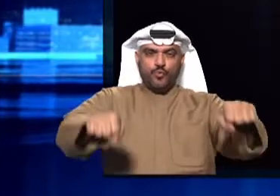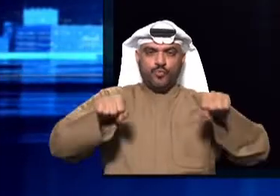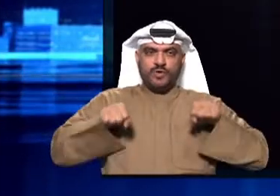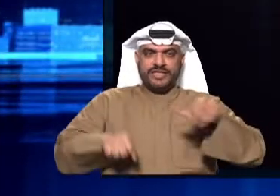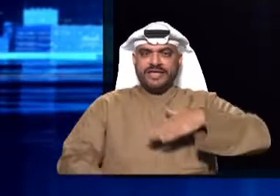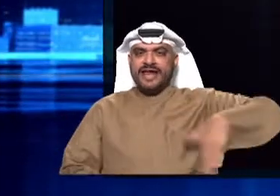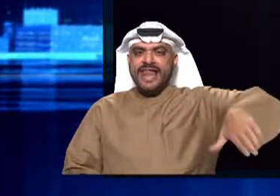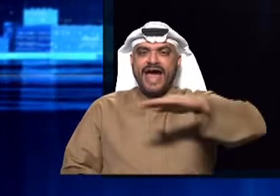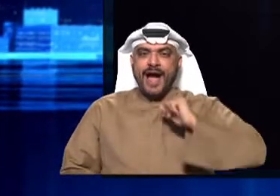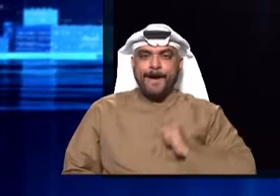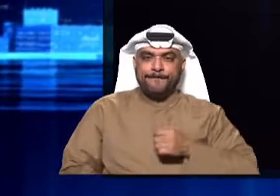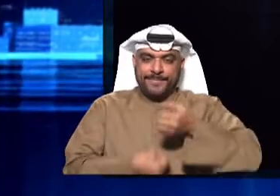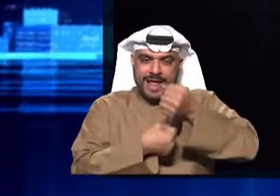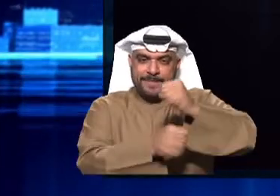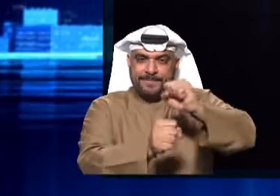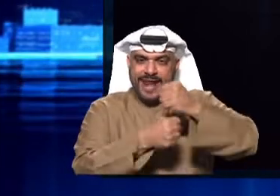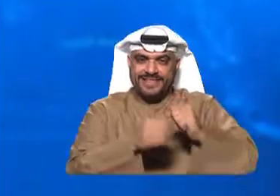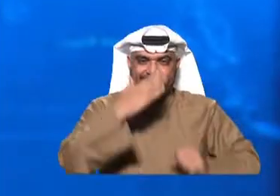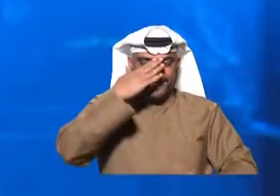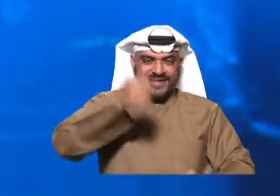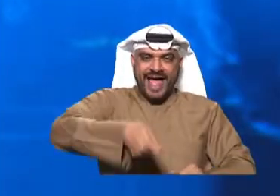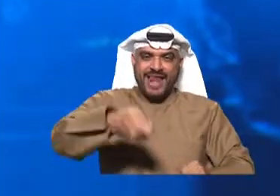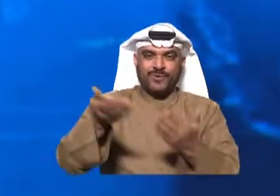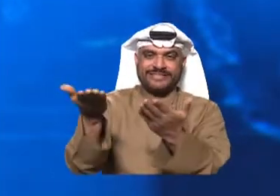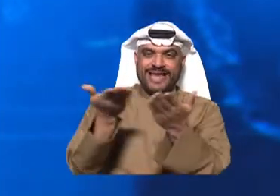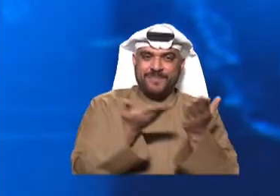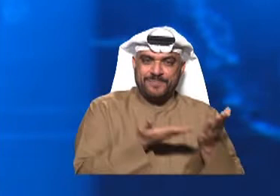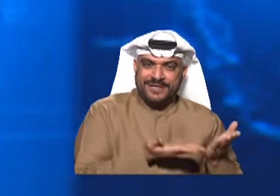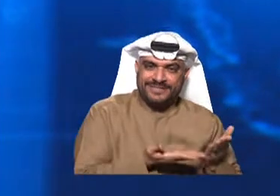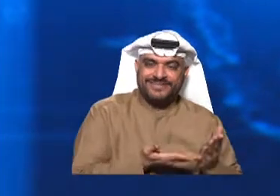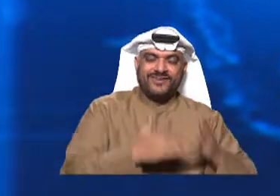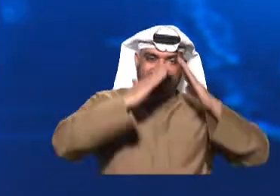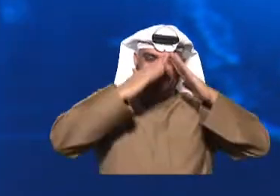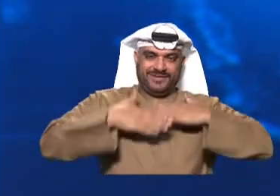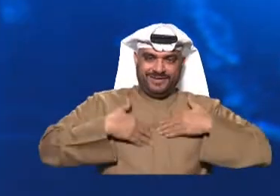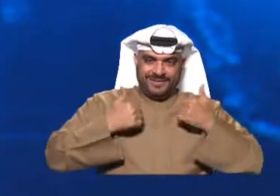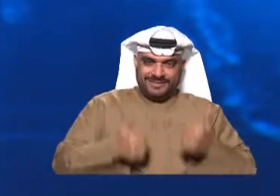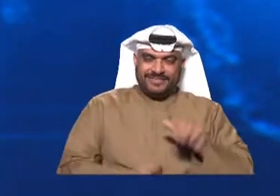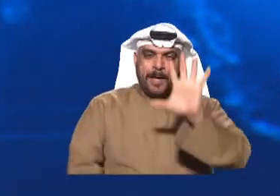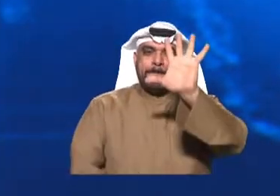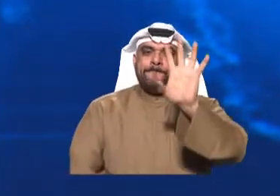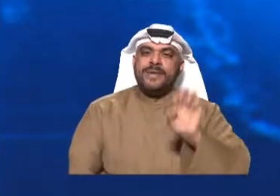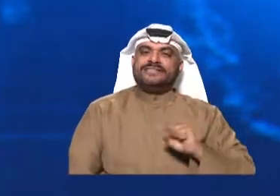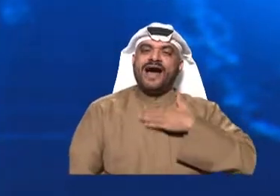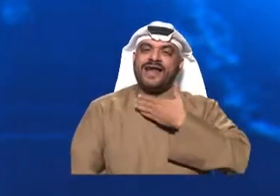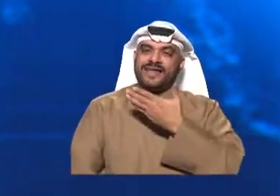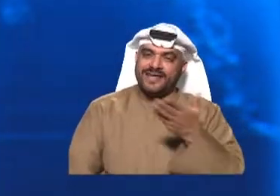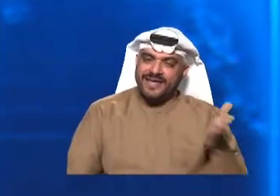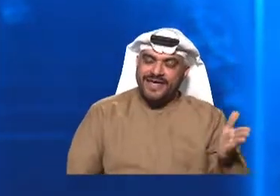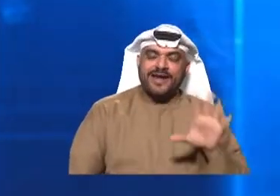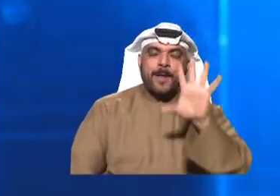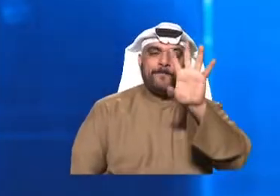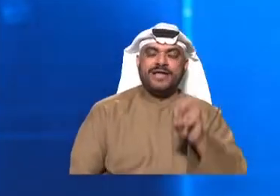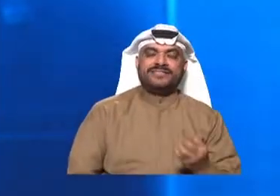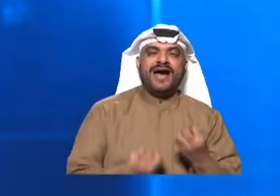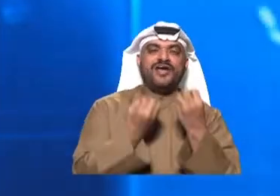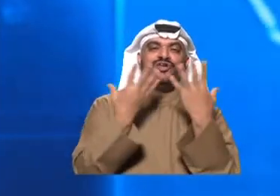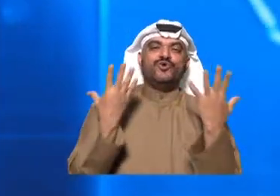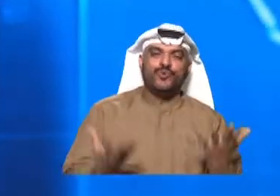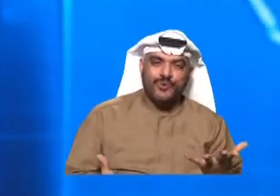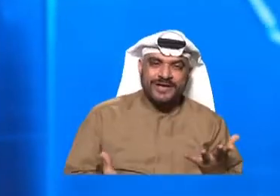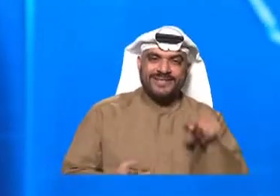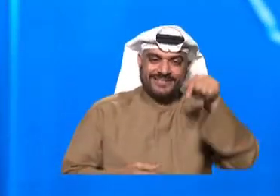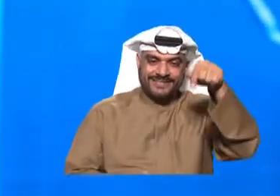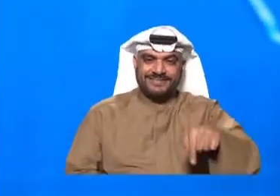الأستاذ أحمد المنفوحي. أهلا وسهلا بك. حياكم الله، مساكم الله بالخير. مساء النور. جهود حكومية وفي